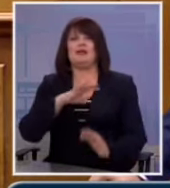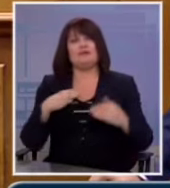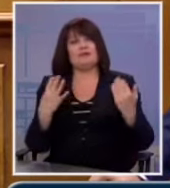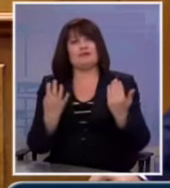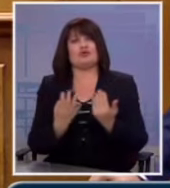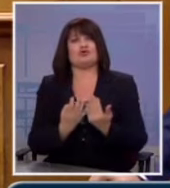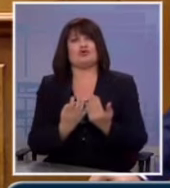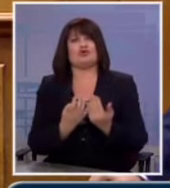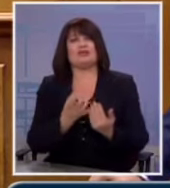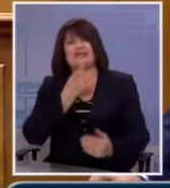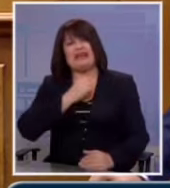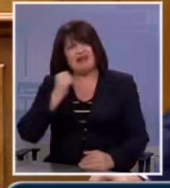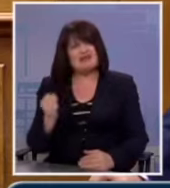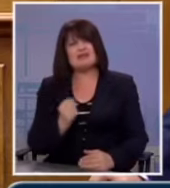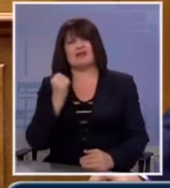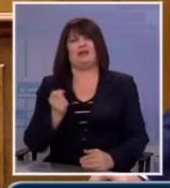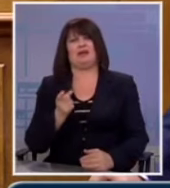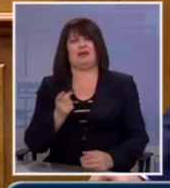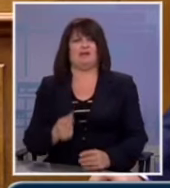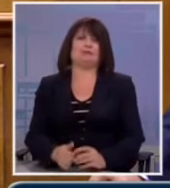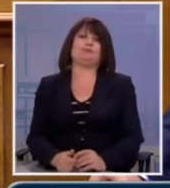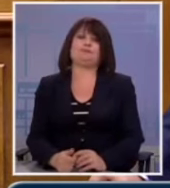σκληρών συντηρητικών που επικρατούν.